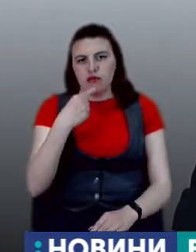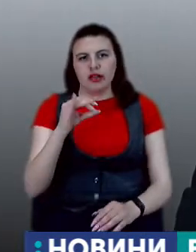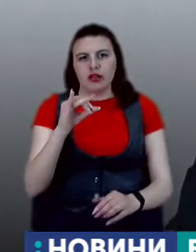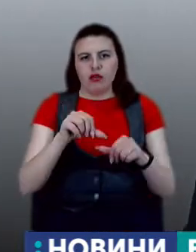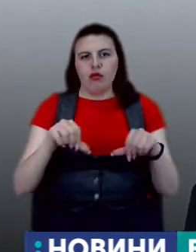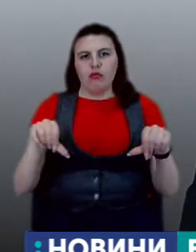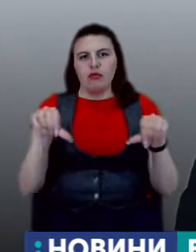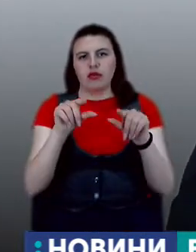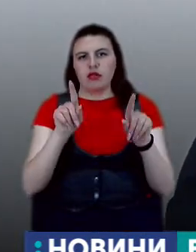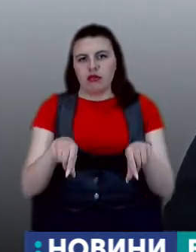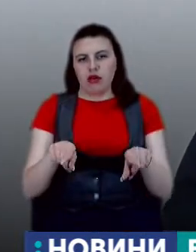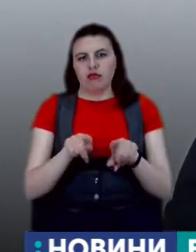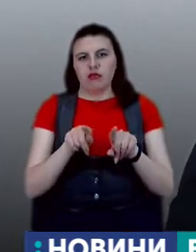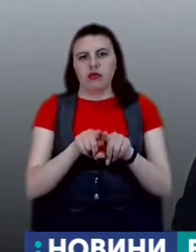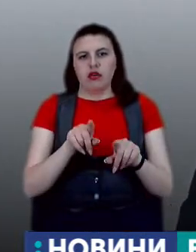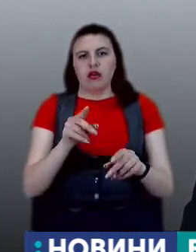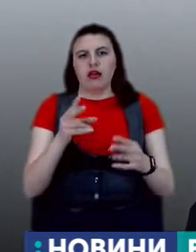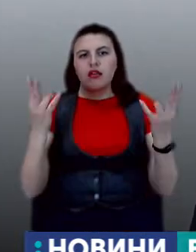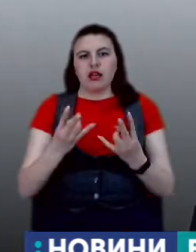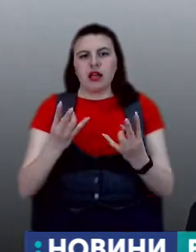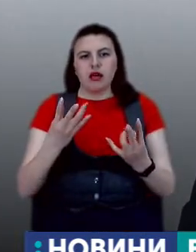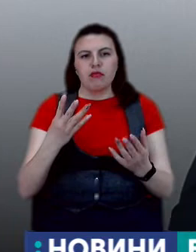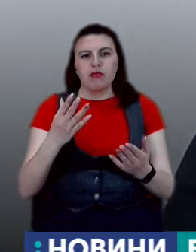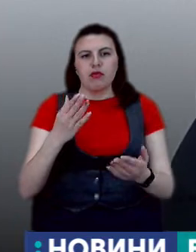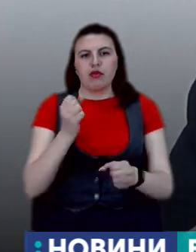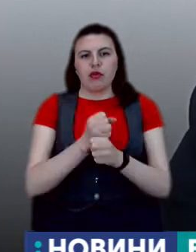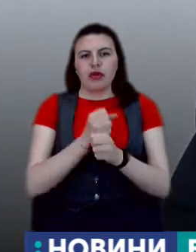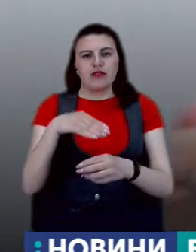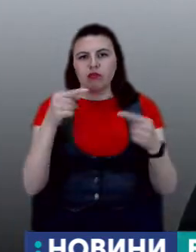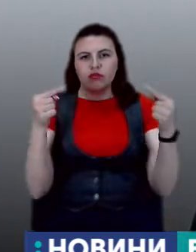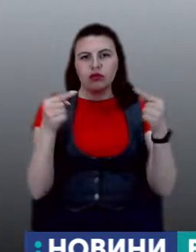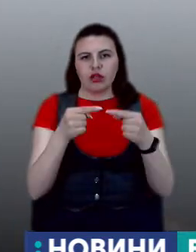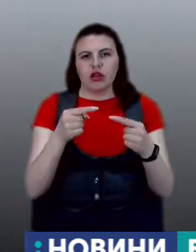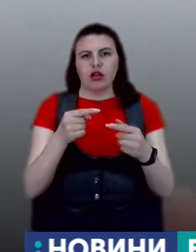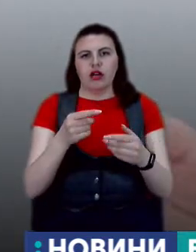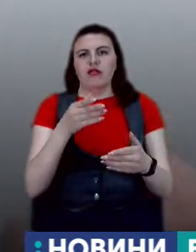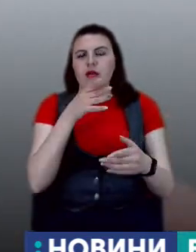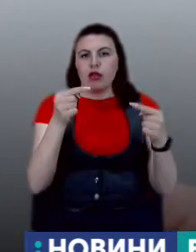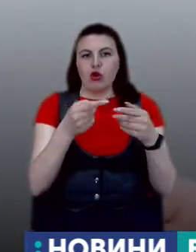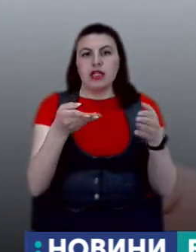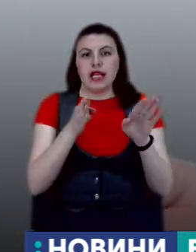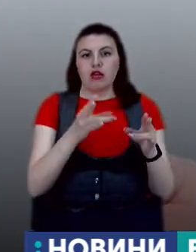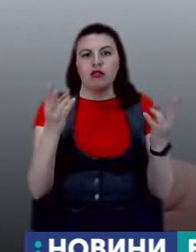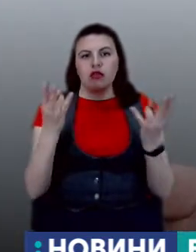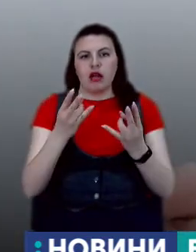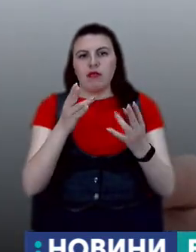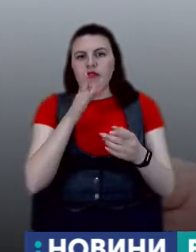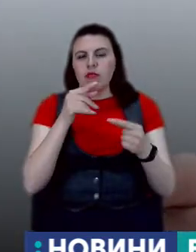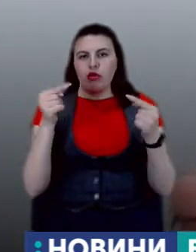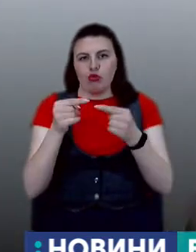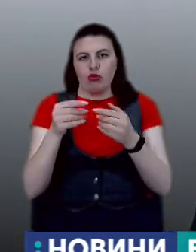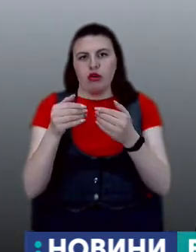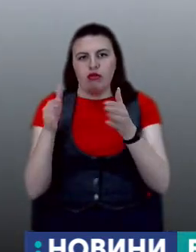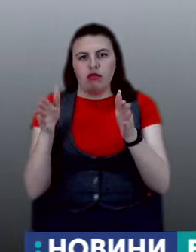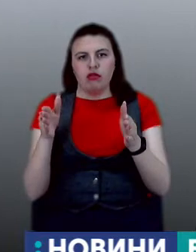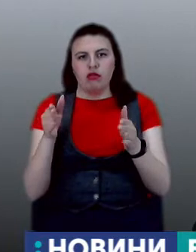Але треба все робити своєчасно. Своєчасно закрили, треба своєчасно відкривати. Людей почули, нема